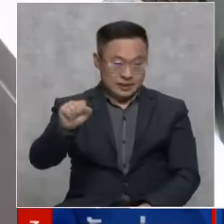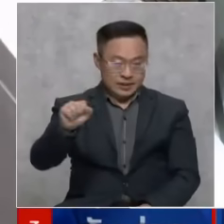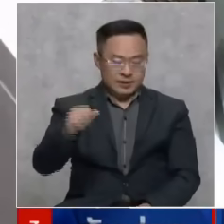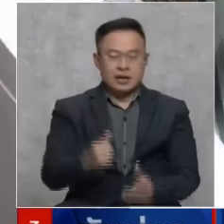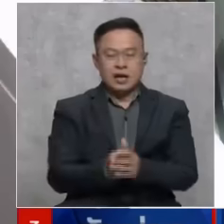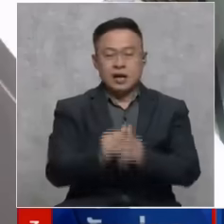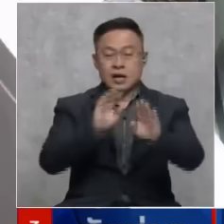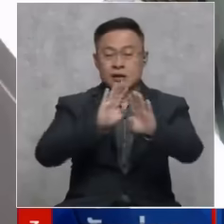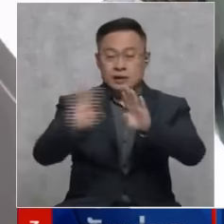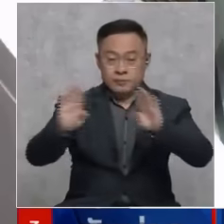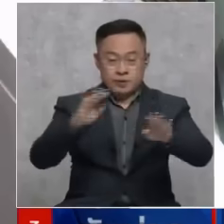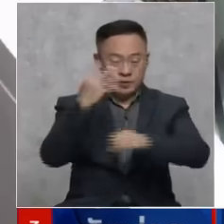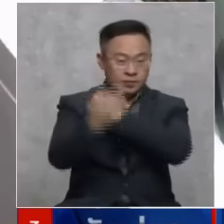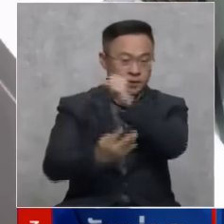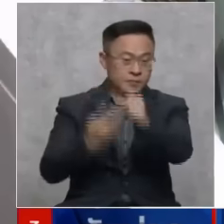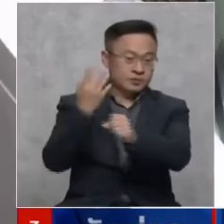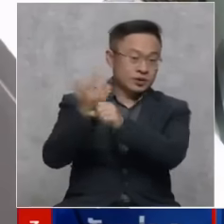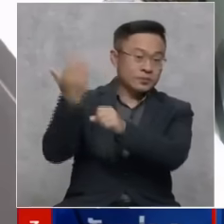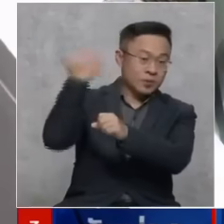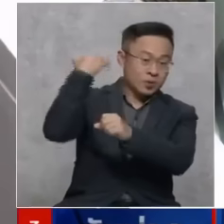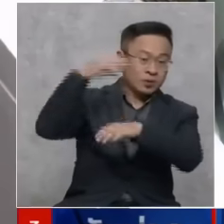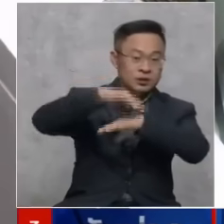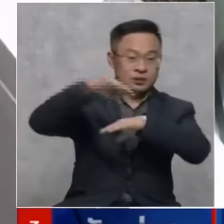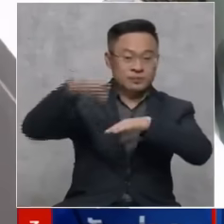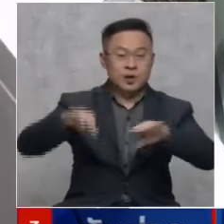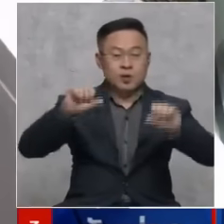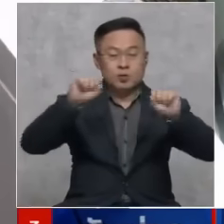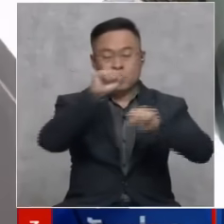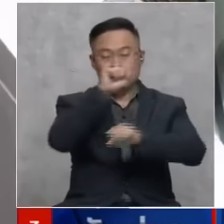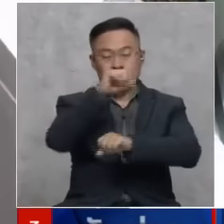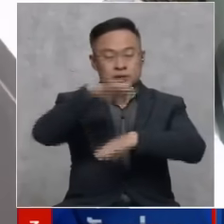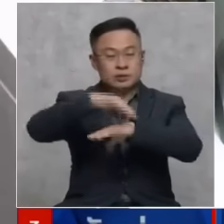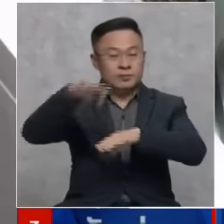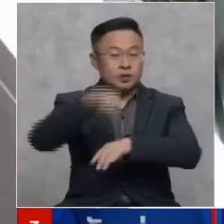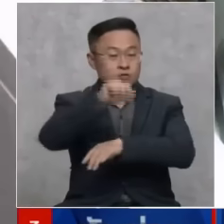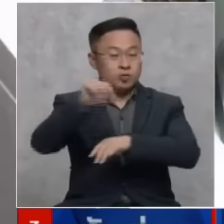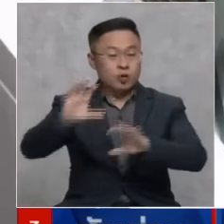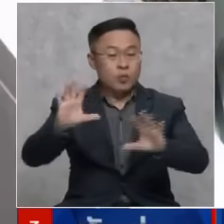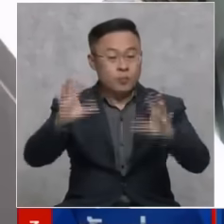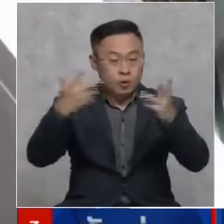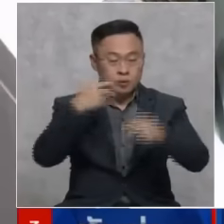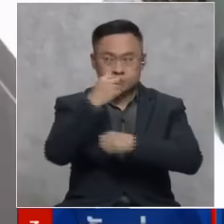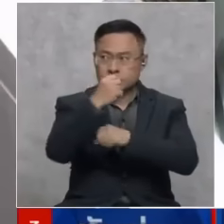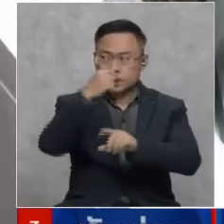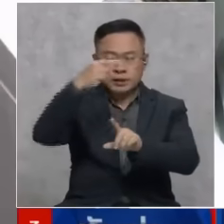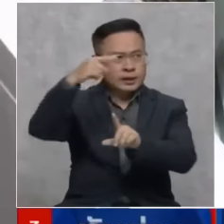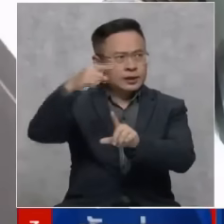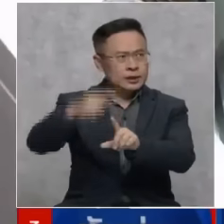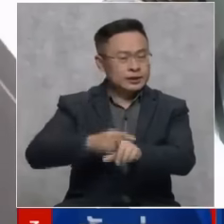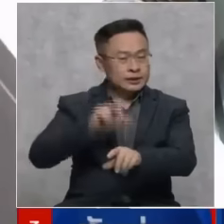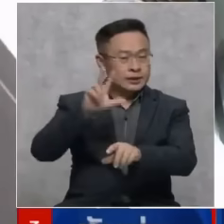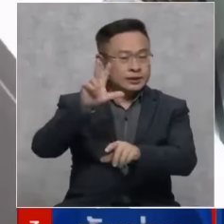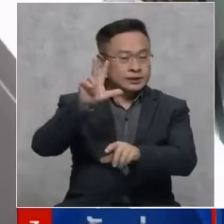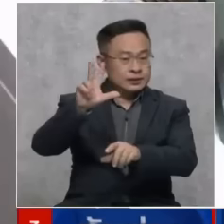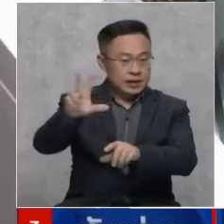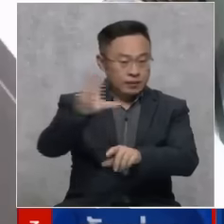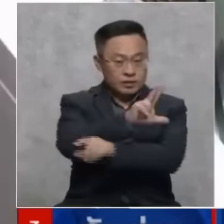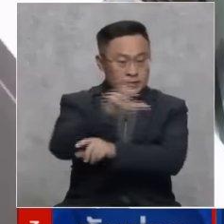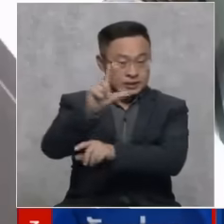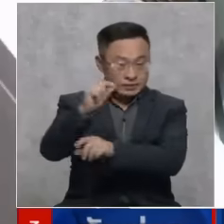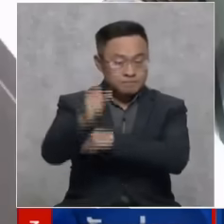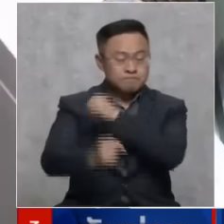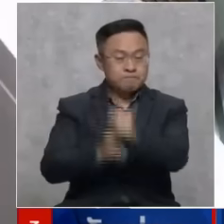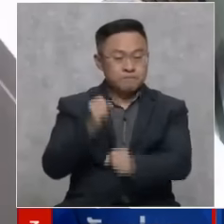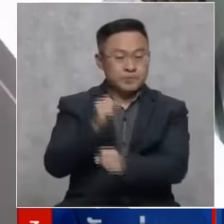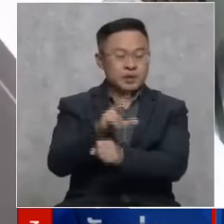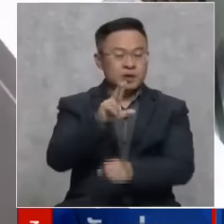อนที่ยื่นบัญชีทรัพย์สินกรณีพ้นจากตำแหน่งส.ส.เมื่อช่วง20มีนาคมปี66เนี่ยนะคะปรากฏว่าคุณหมอชนน่านและคู่สมร